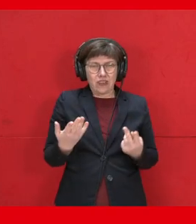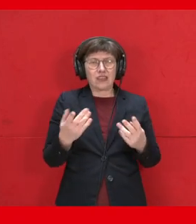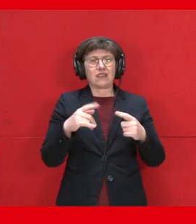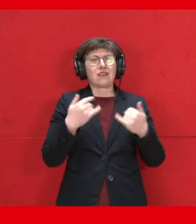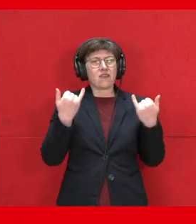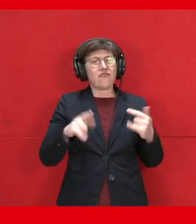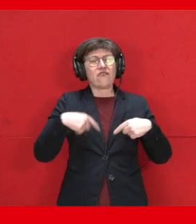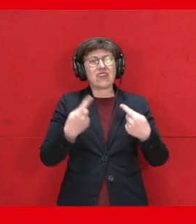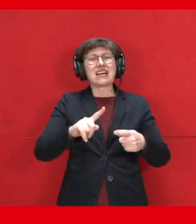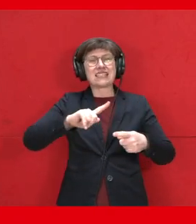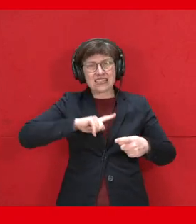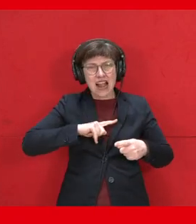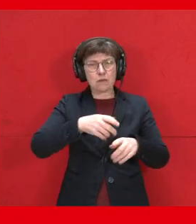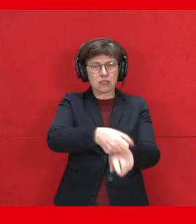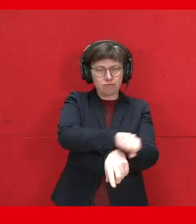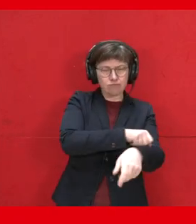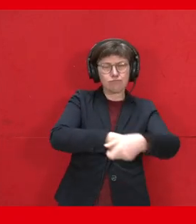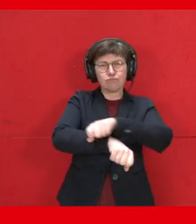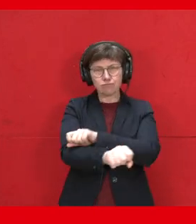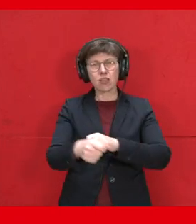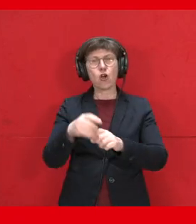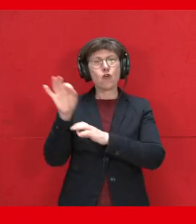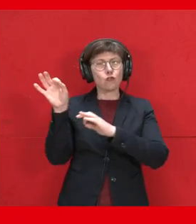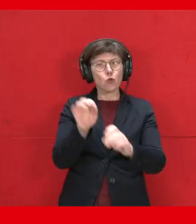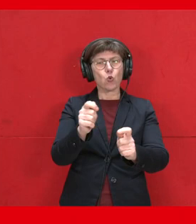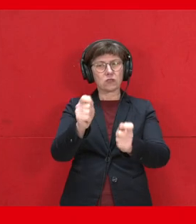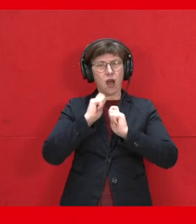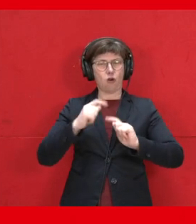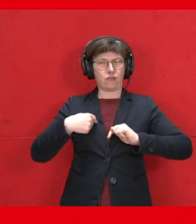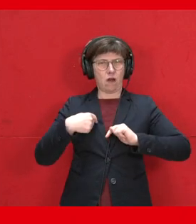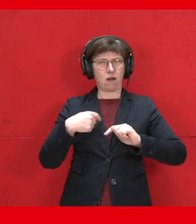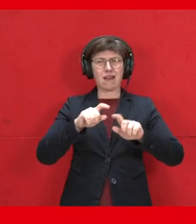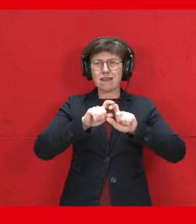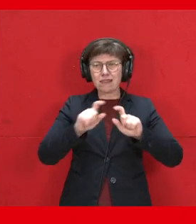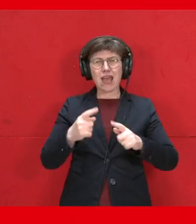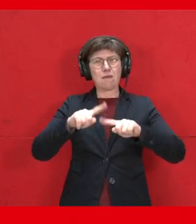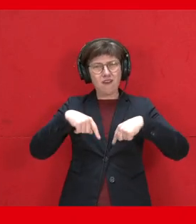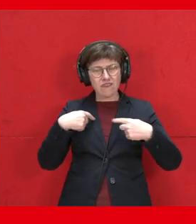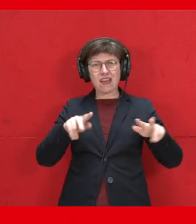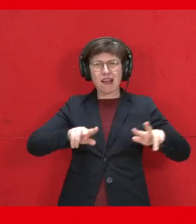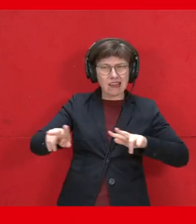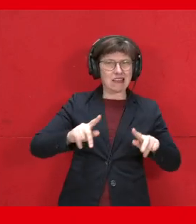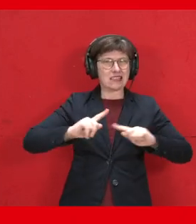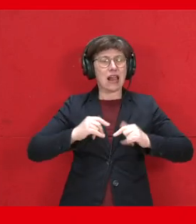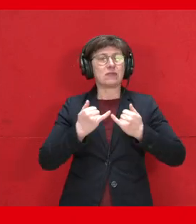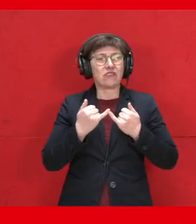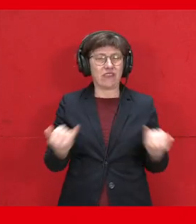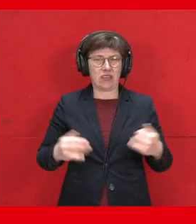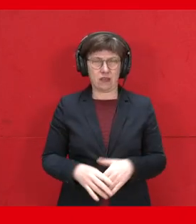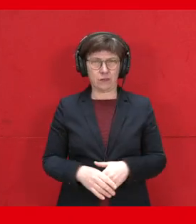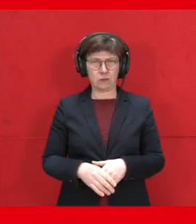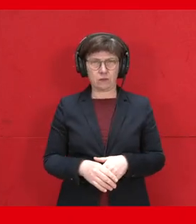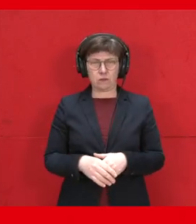wir das in die Hand nehmen, dass wir das zu einem Führungsauftrag machen, zu einer Sache, die etwas damit zu tun haben, wie regiert wird. Aus meiner